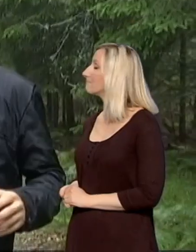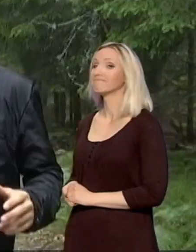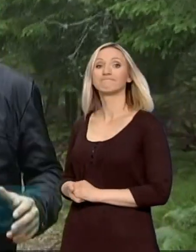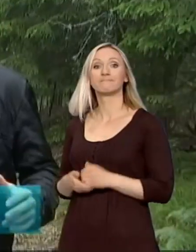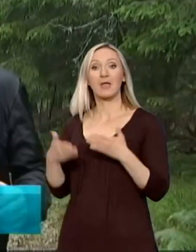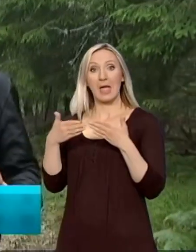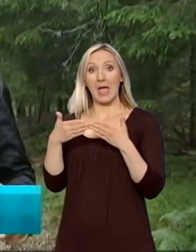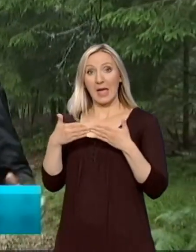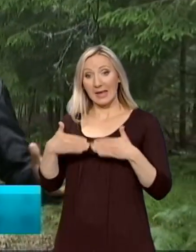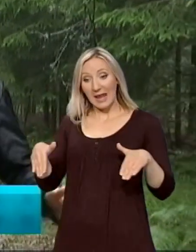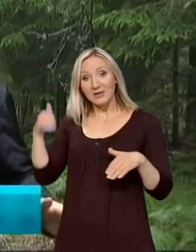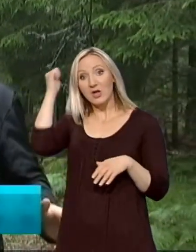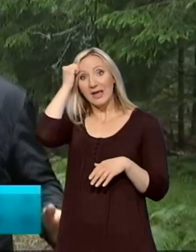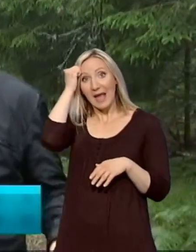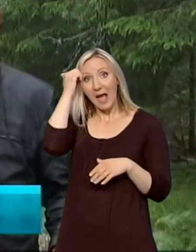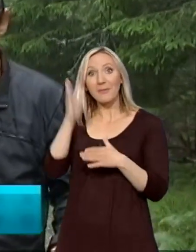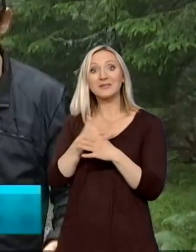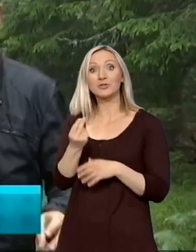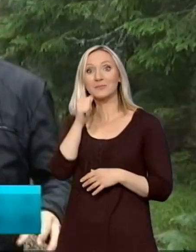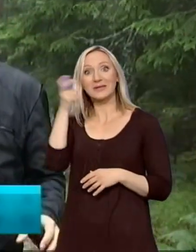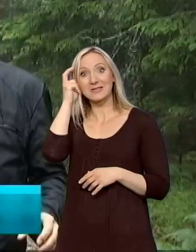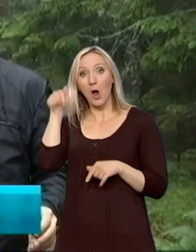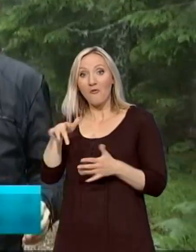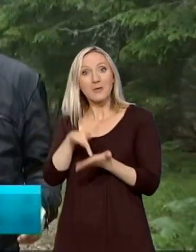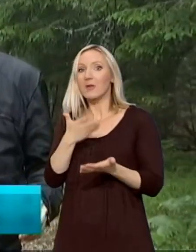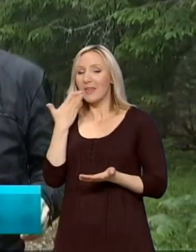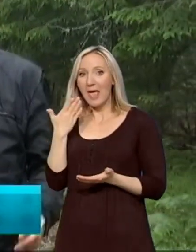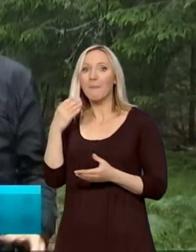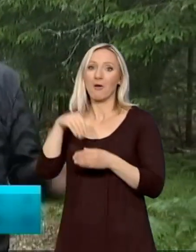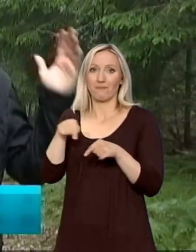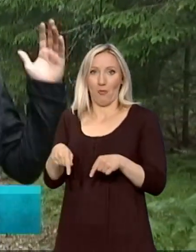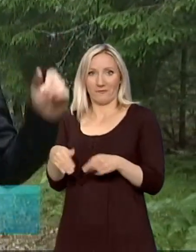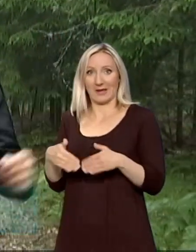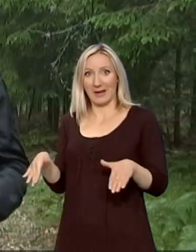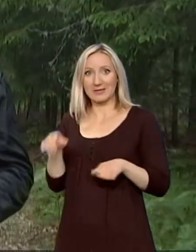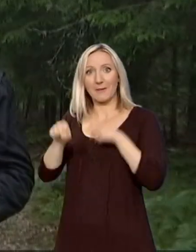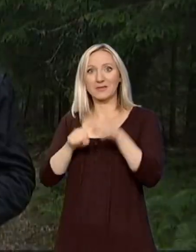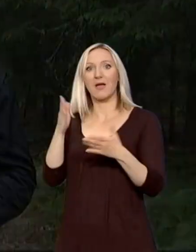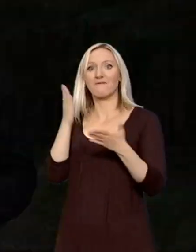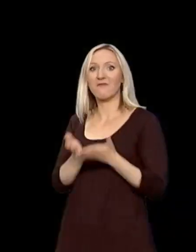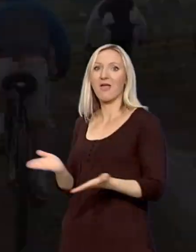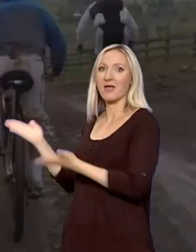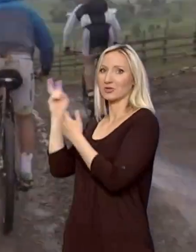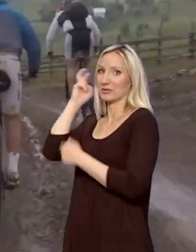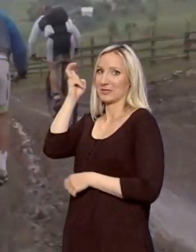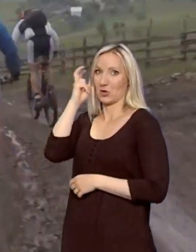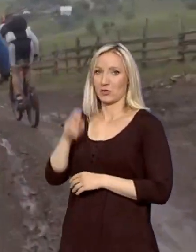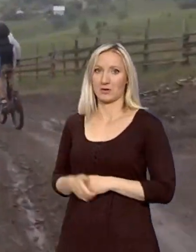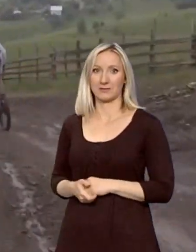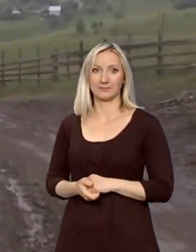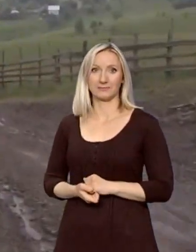Graničnog kamena između Srbije i Crne Gore na ovom mestu nema, ali otprilike ovde je negde granica. Biciklisti su već u Crnoj Gori.